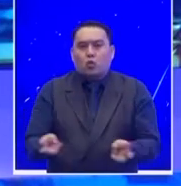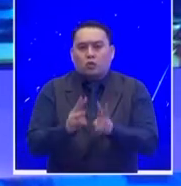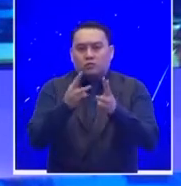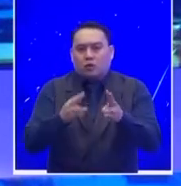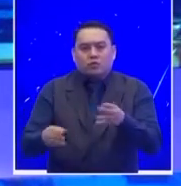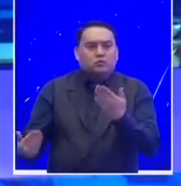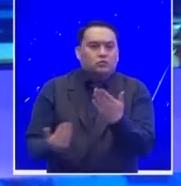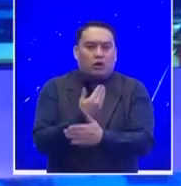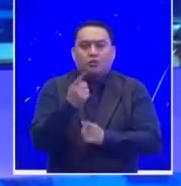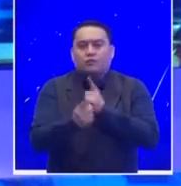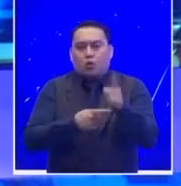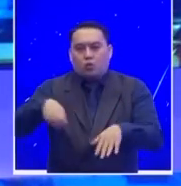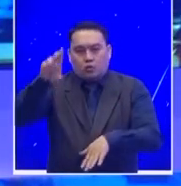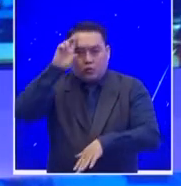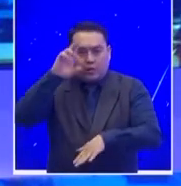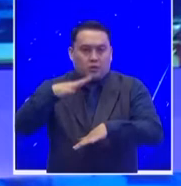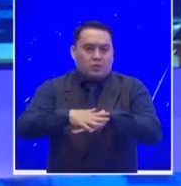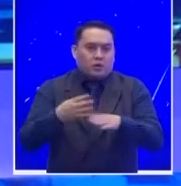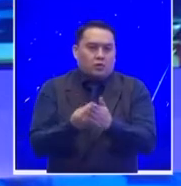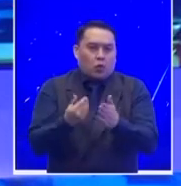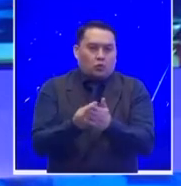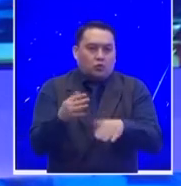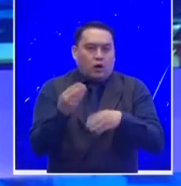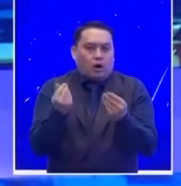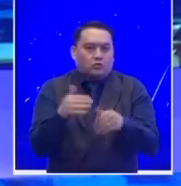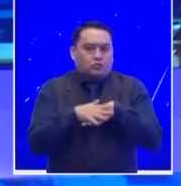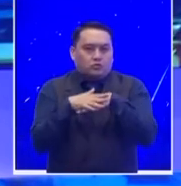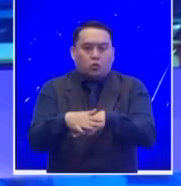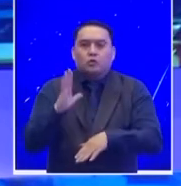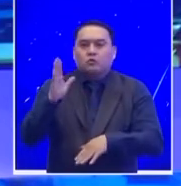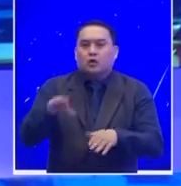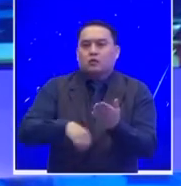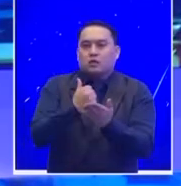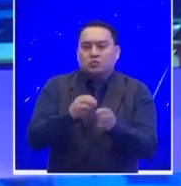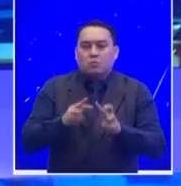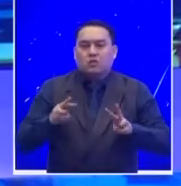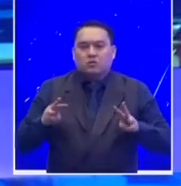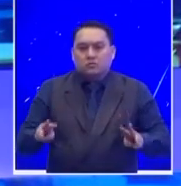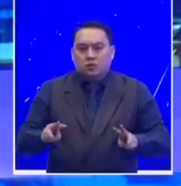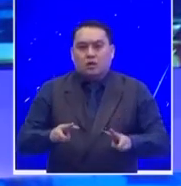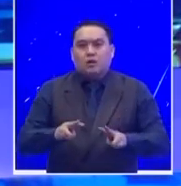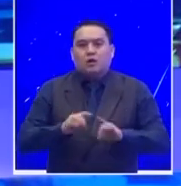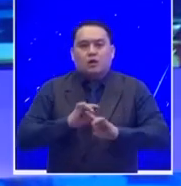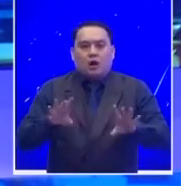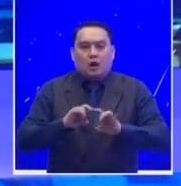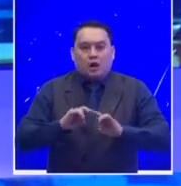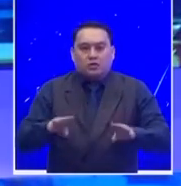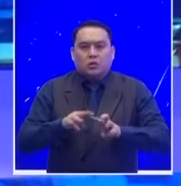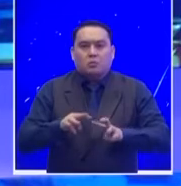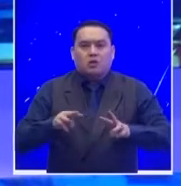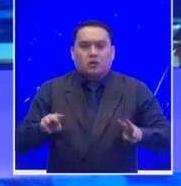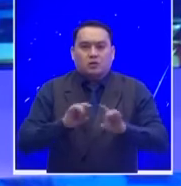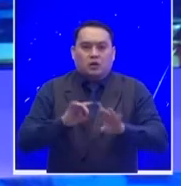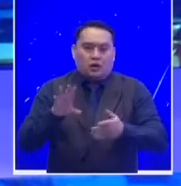қайта жөндеуге үкімет пен жергілікті бюджеттен қаржы бөлінбек. Бұл жайлы премьер-министрдің бірінші орынбасары қаржы министрі